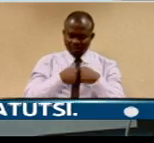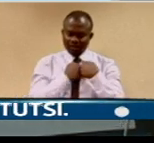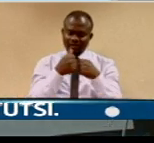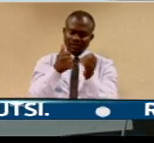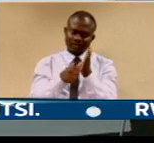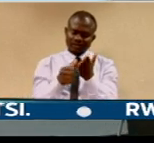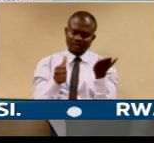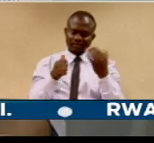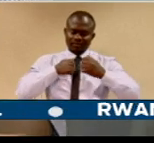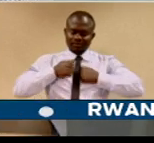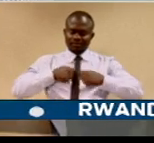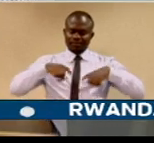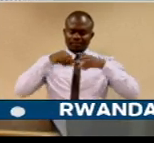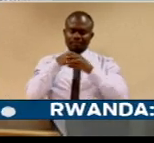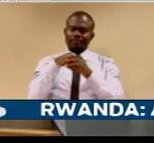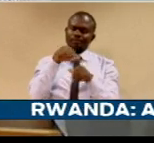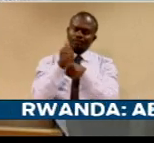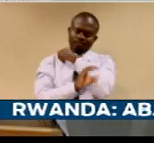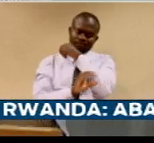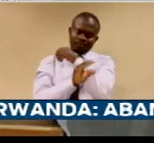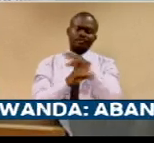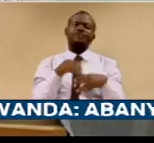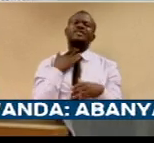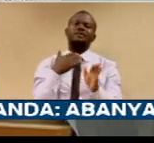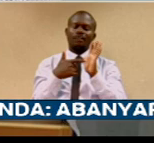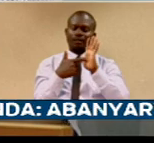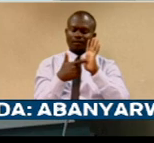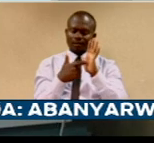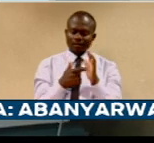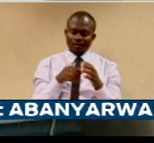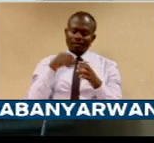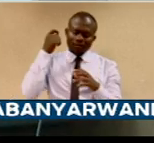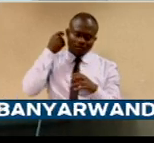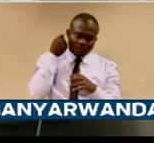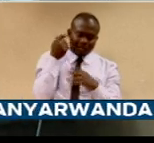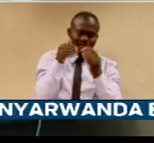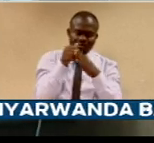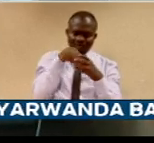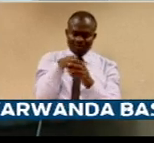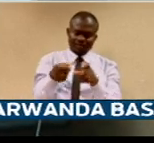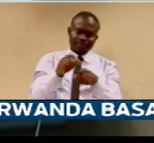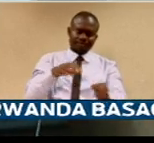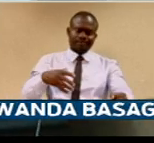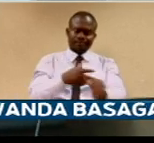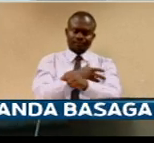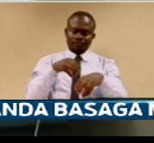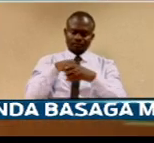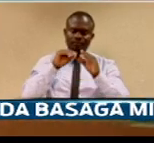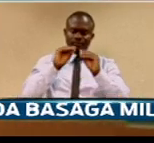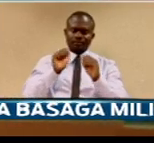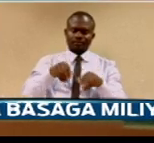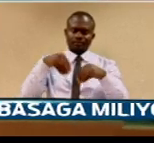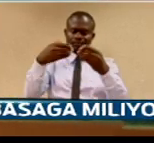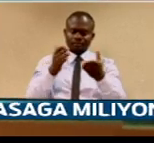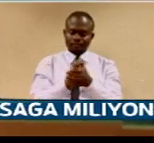kibazo. Abanyarwanda baba muri diaspora mu byifuzo bagaragaza humvikanamo kongera imbaraga mu nyigisho zibagenerwa.